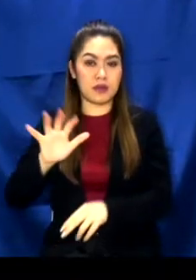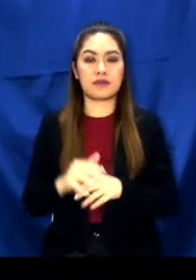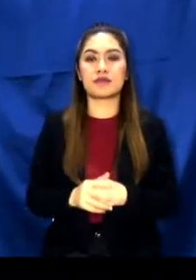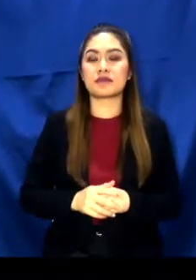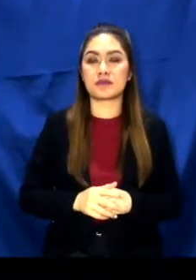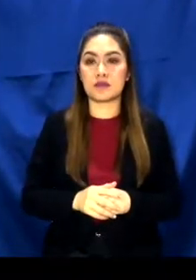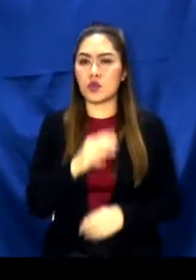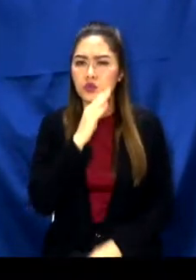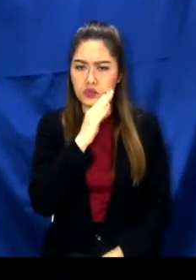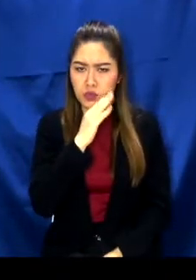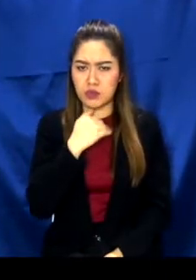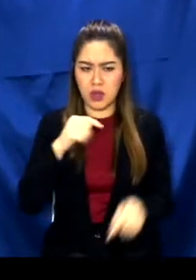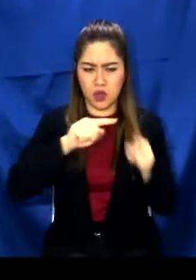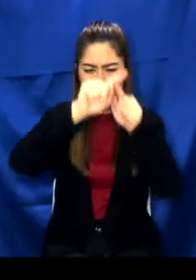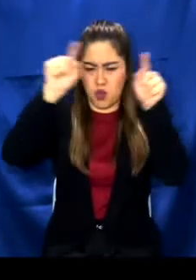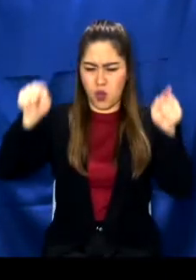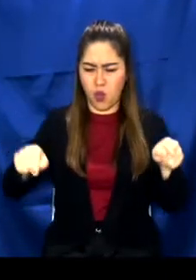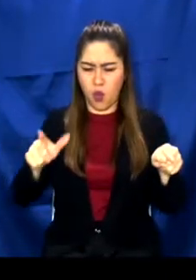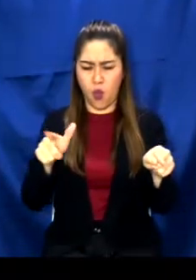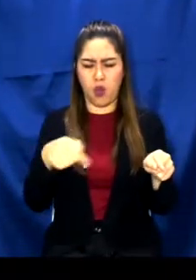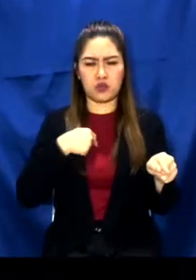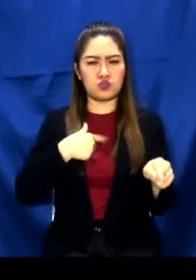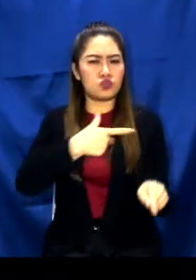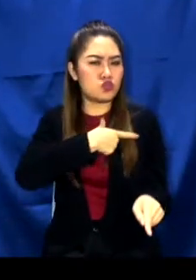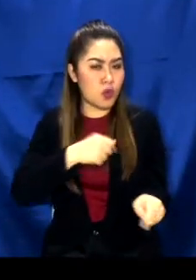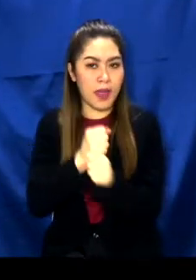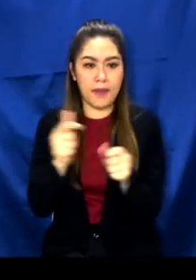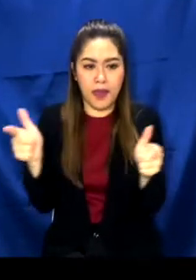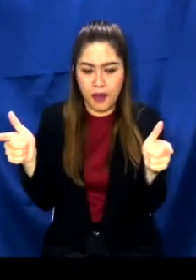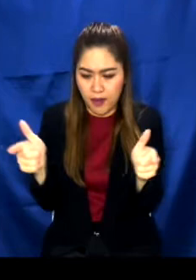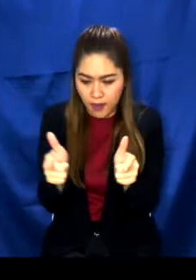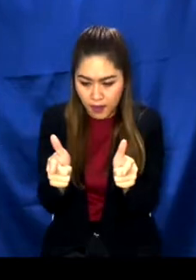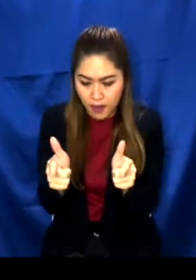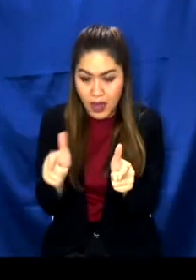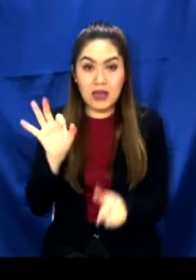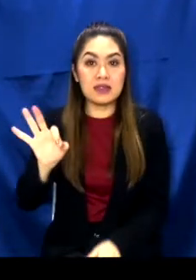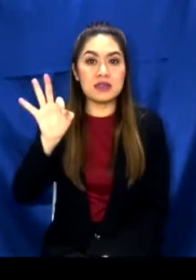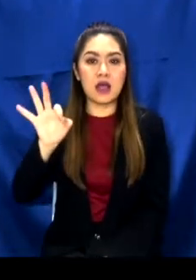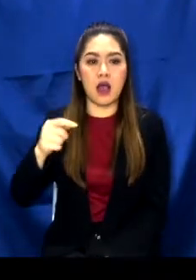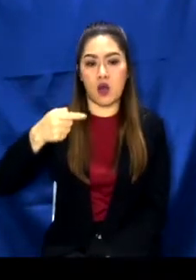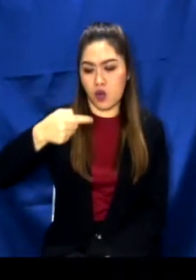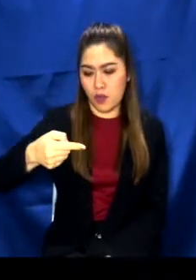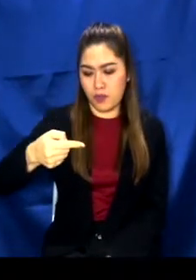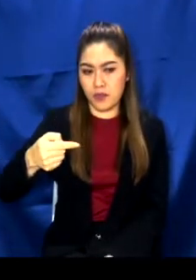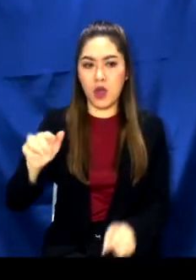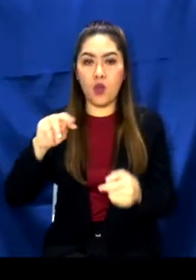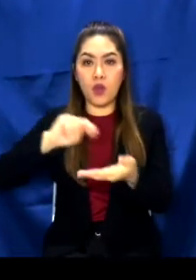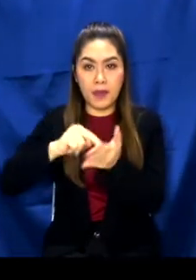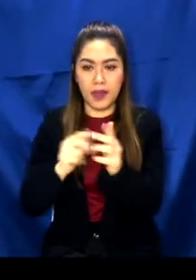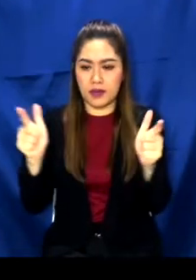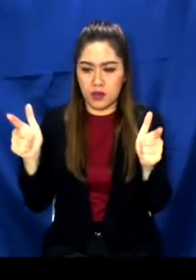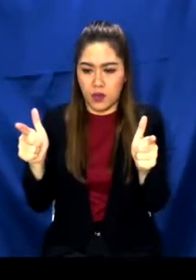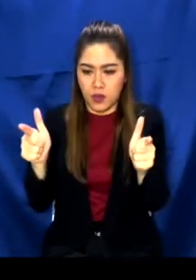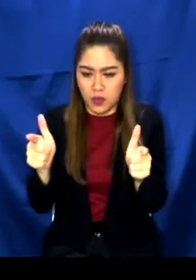าหน้าจอมันใหญ่เกินไปอย่างครูเนี่ยชอบทำเล็กๆแล้วก็กดคอนโทรลบมันก็เป็นการย่อส่วนนะคะ